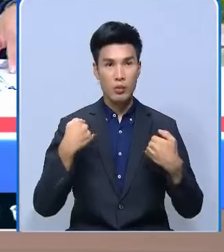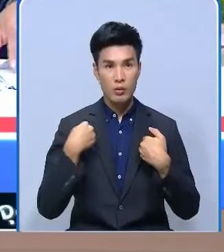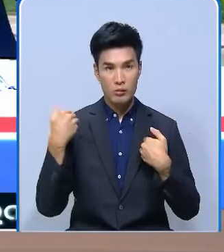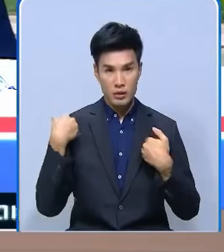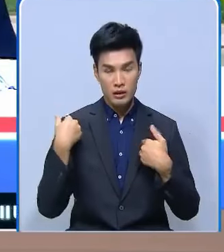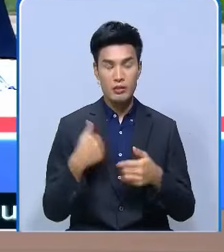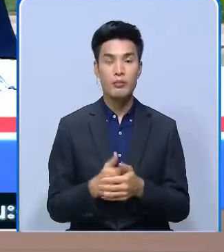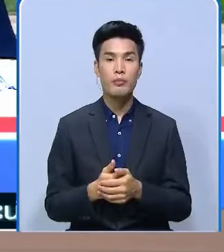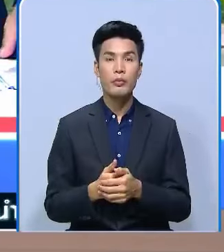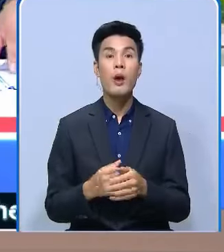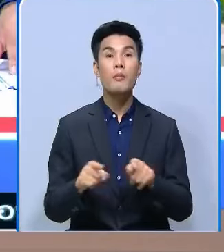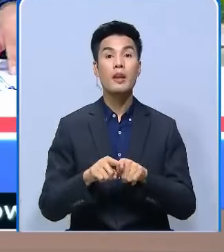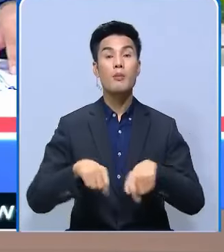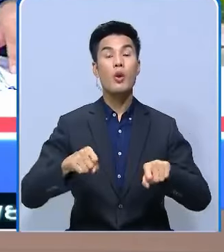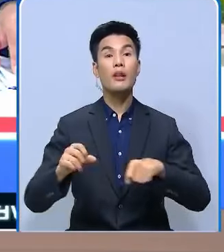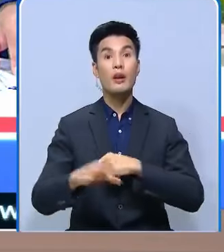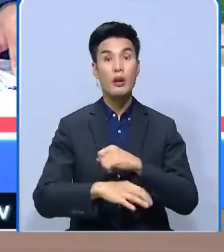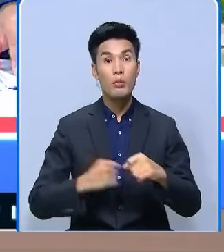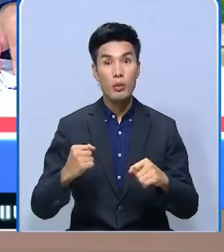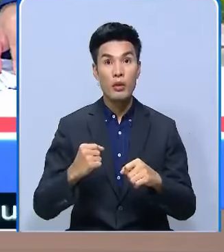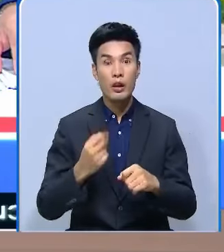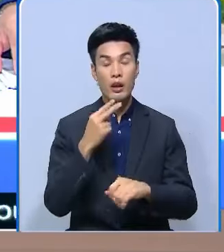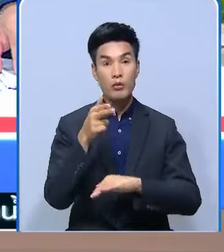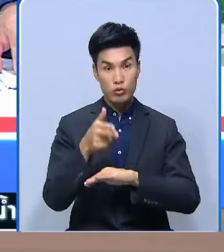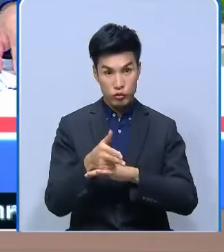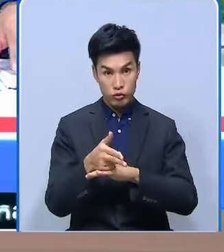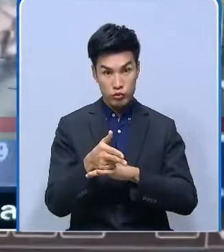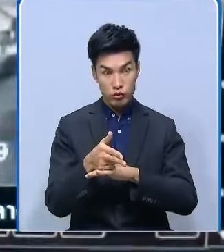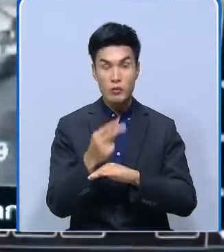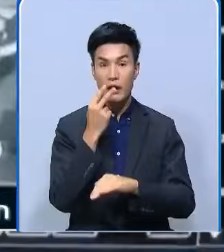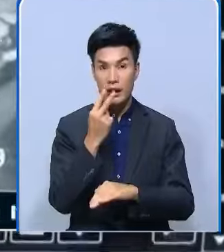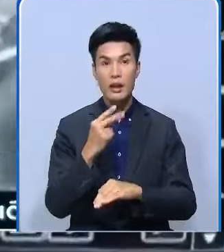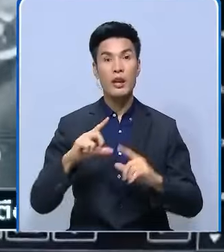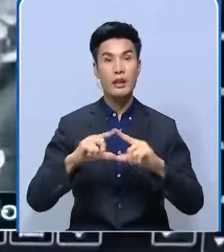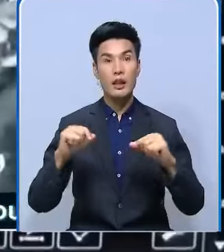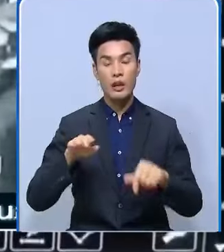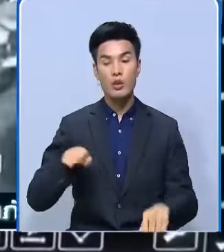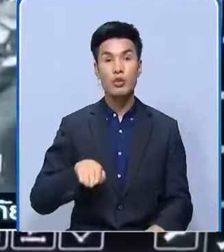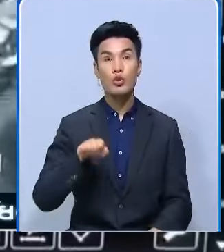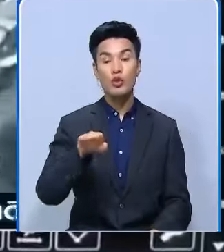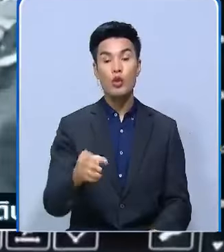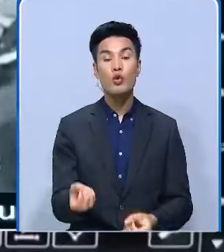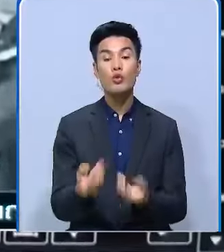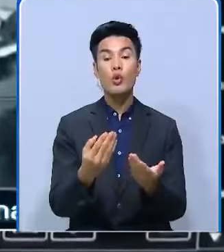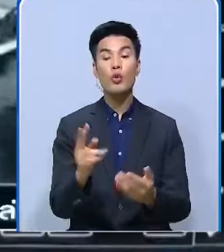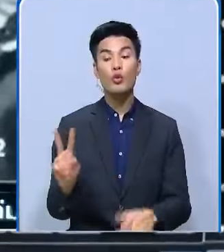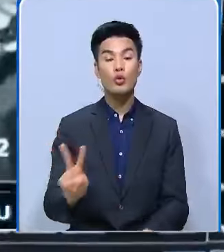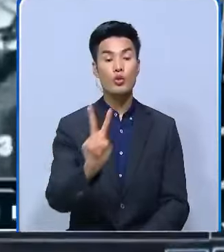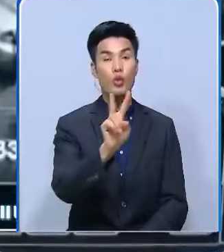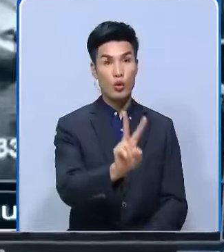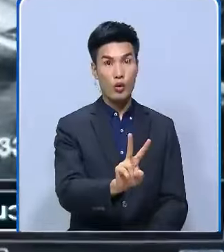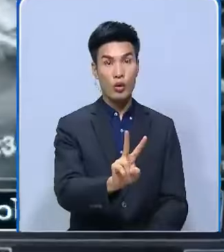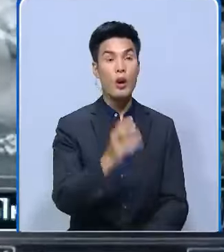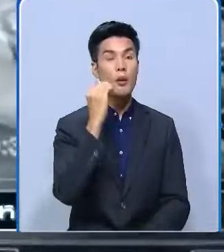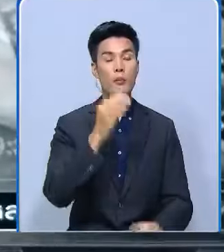อันนี้ก็เหมือนกันลักมอเตอร์ไซค์ภาพจากกล้องวงจรปิดเดี๋ยวจะเห็นแท็กซี่มาส่งสองสามีภรรยาที่หมู่บ้านเอื้ออาทร